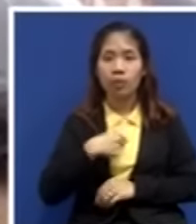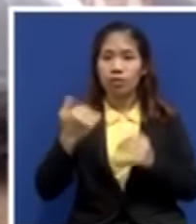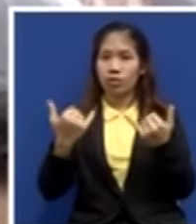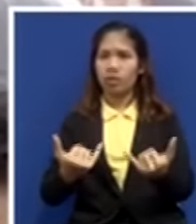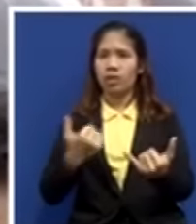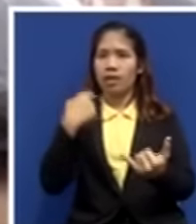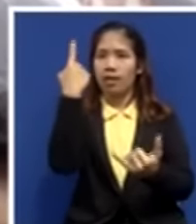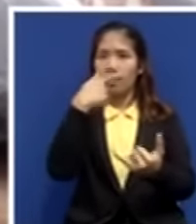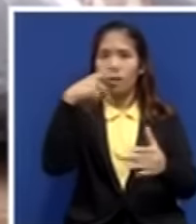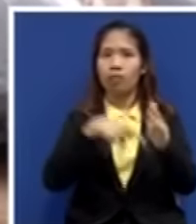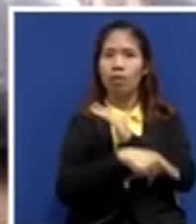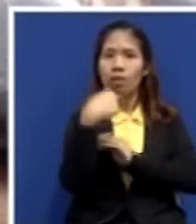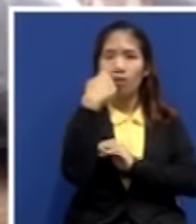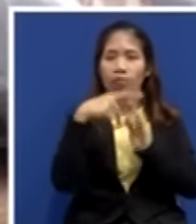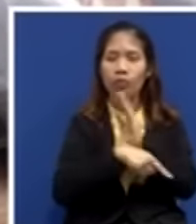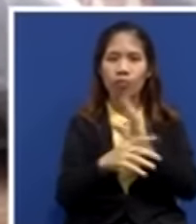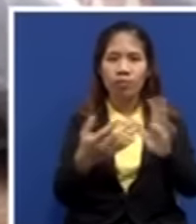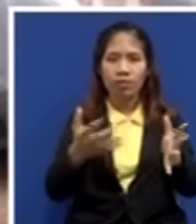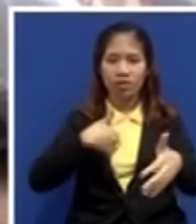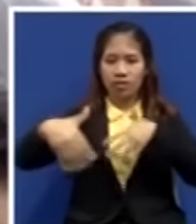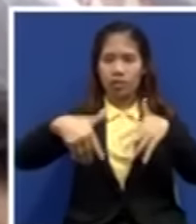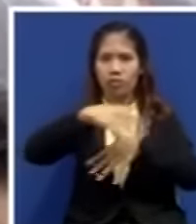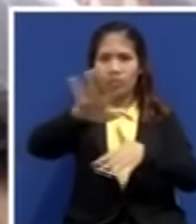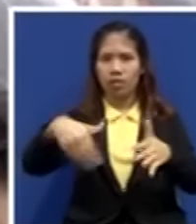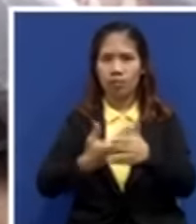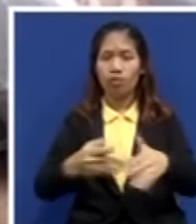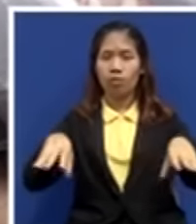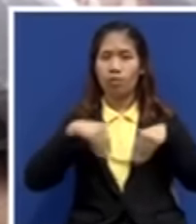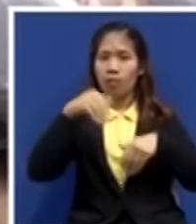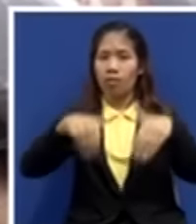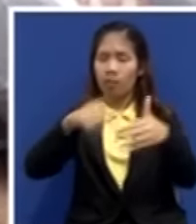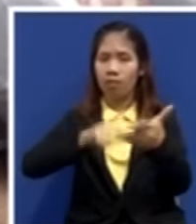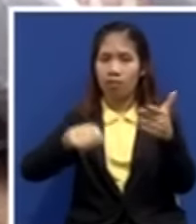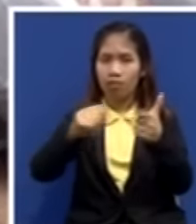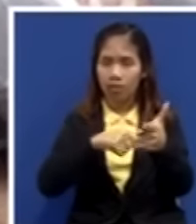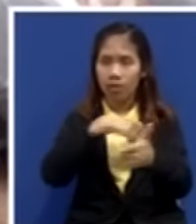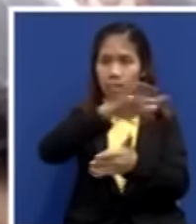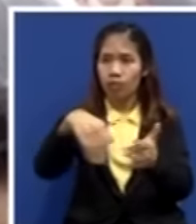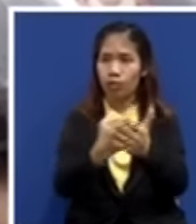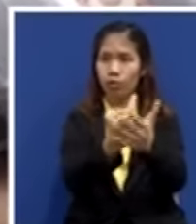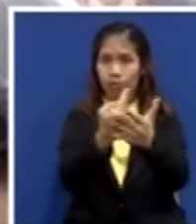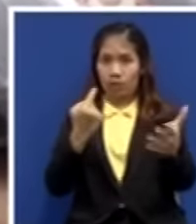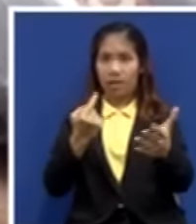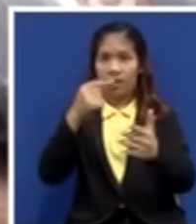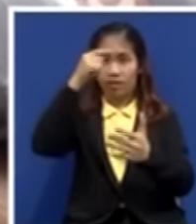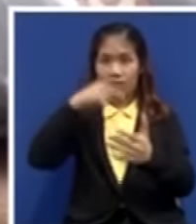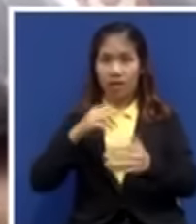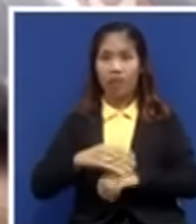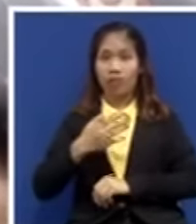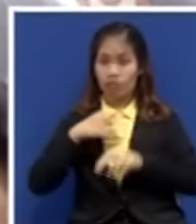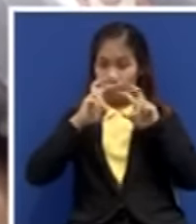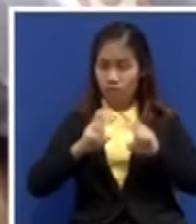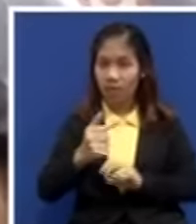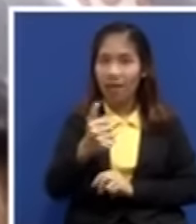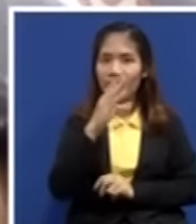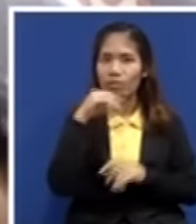งมาจากการเลือกตั้งของประชาชนทุกชนเป็นปองตัวชนประชาชนตัวแทนประชาชนไทยครับ ผมพิสูจน์ได้นะครับคุณอย่ามาพูด